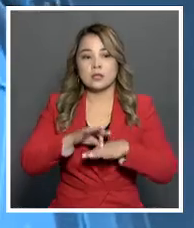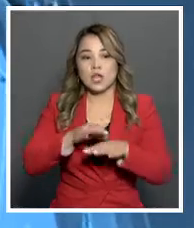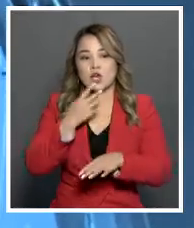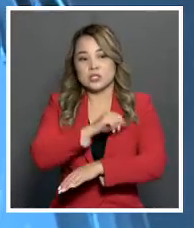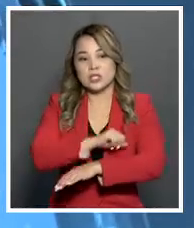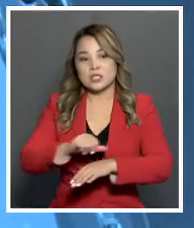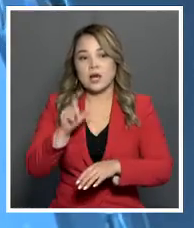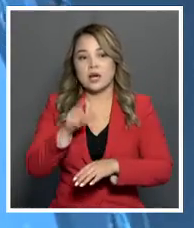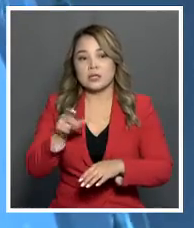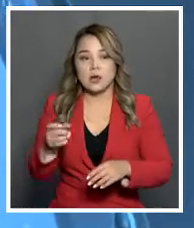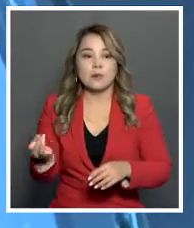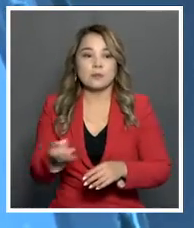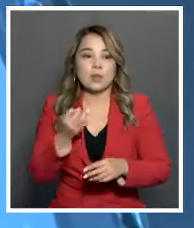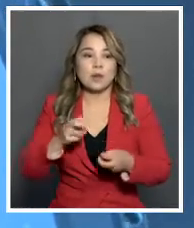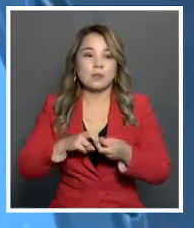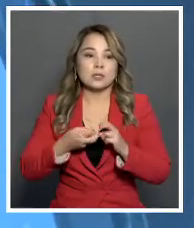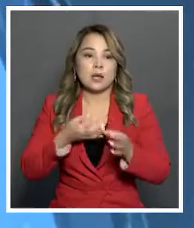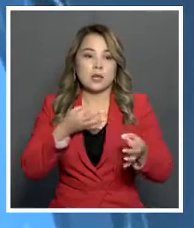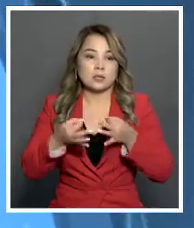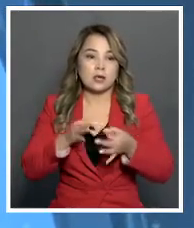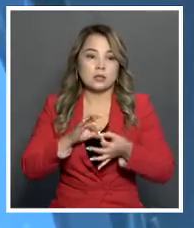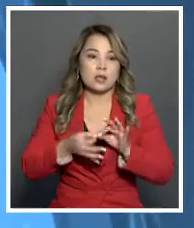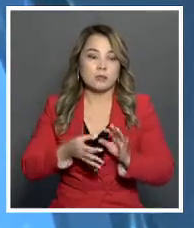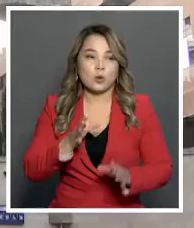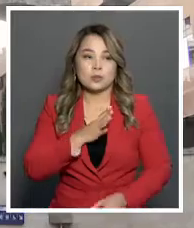шетелдік әріптестерімен өзекті мәселелерді талқылады.